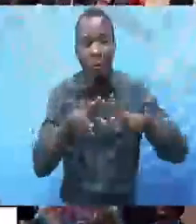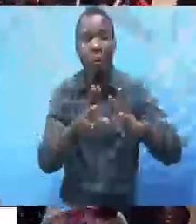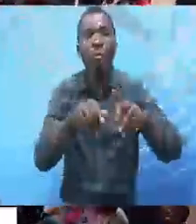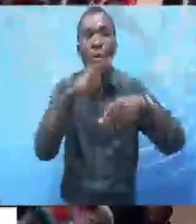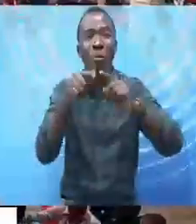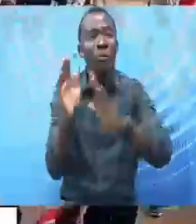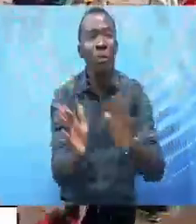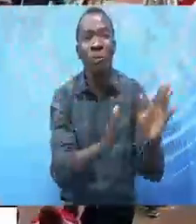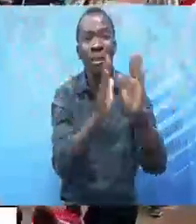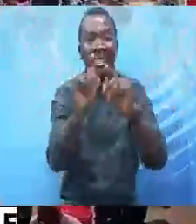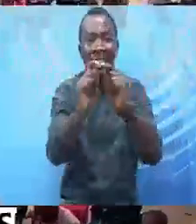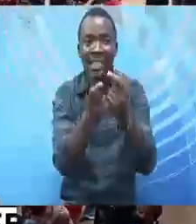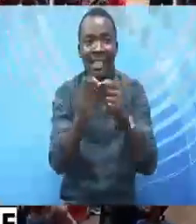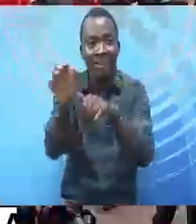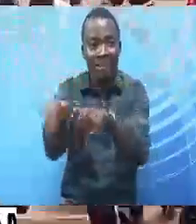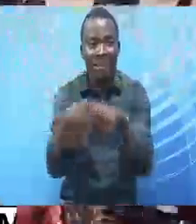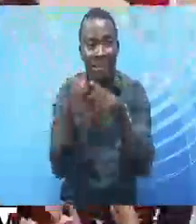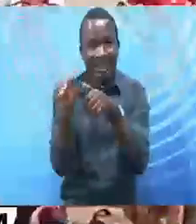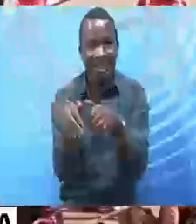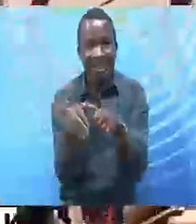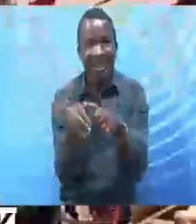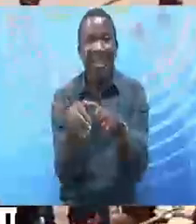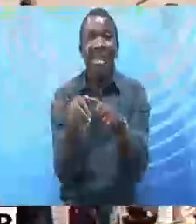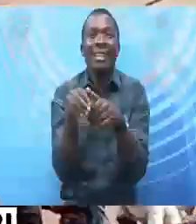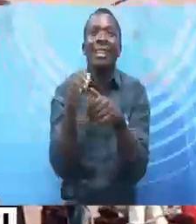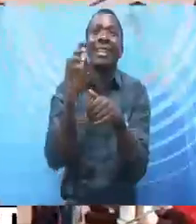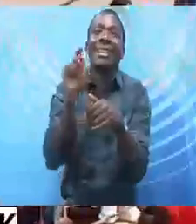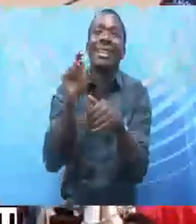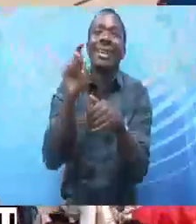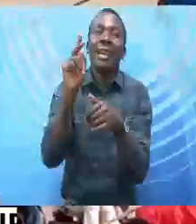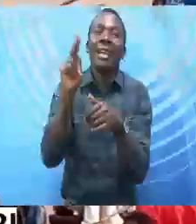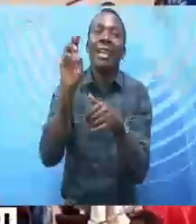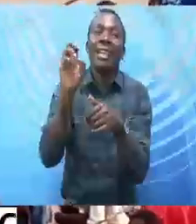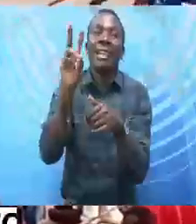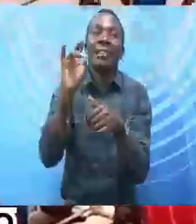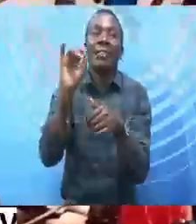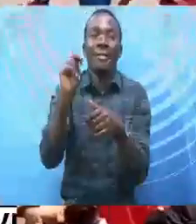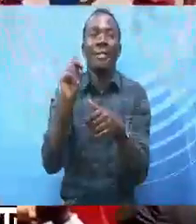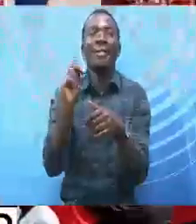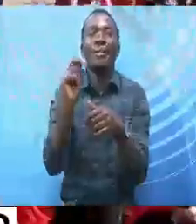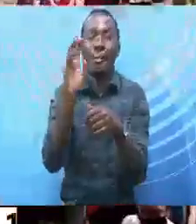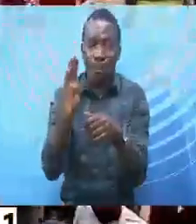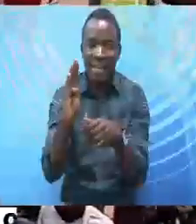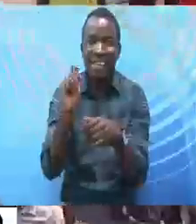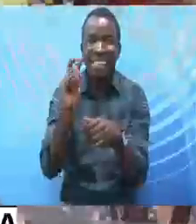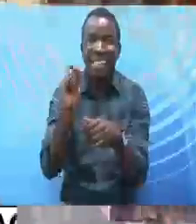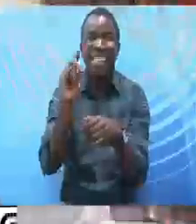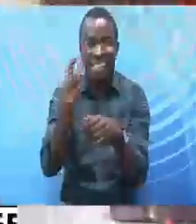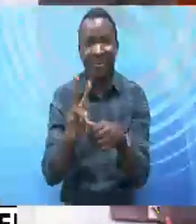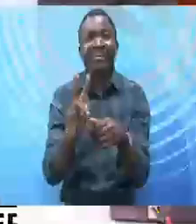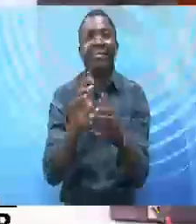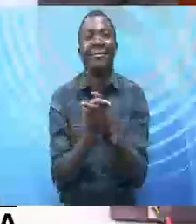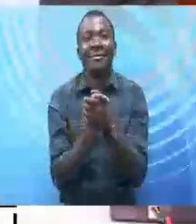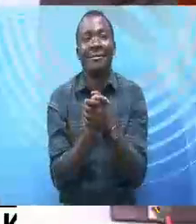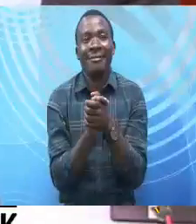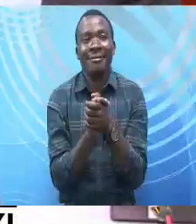gutunganya igihembwe cy'ihinga. Ibarushimwe biho iki Kevin Christian, BTN TV i